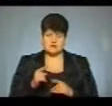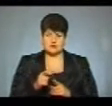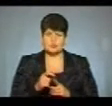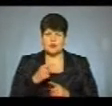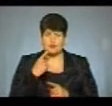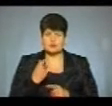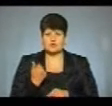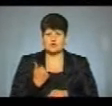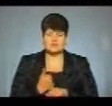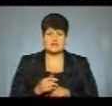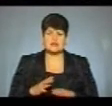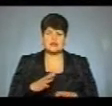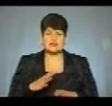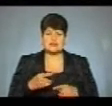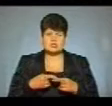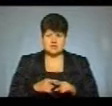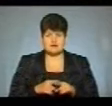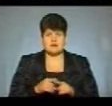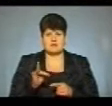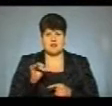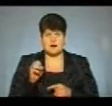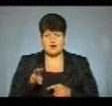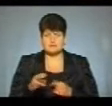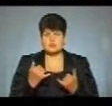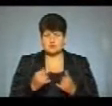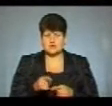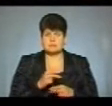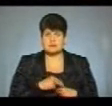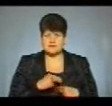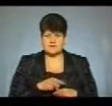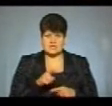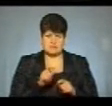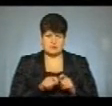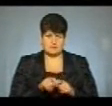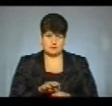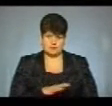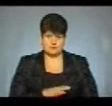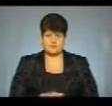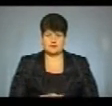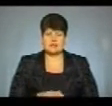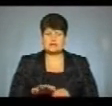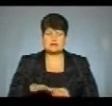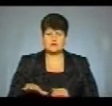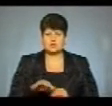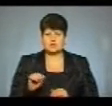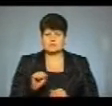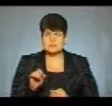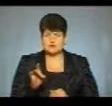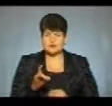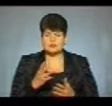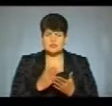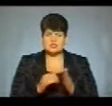головного інженера Теребовлянського РЕМу Василя Стецишина, сьогодні працівники її перевіряли. На території Теребовлянського району